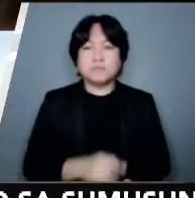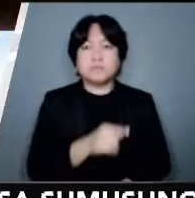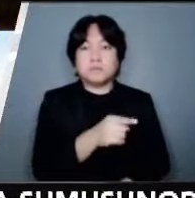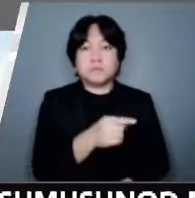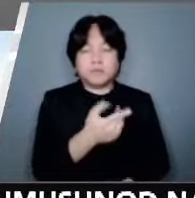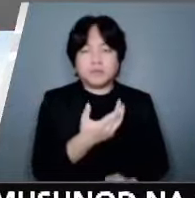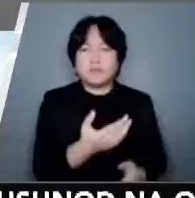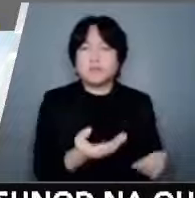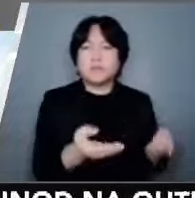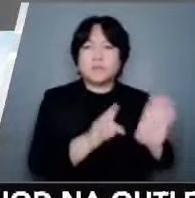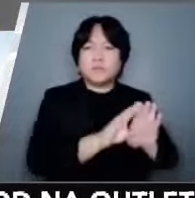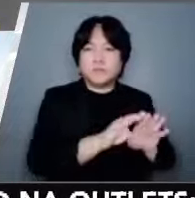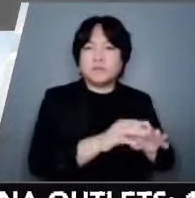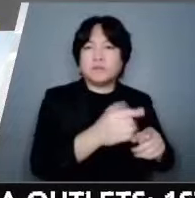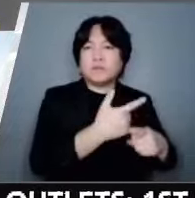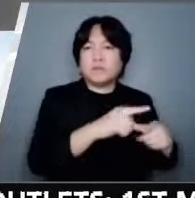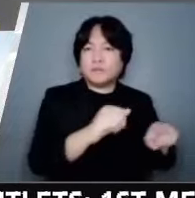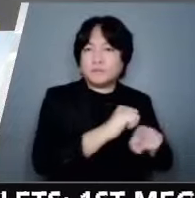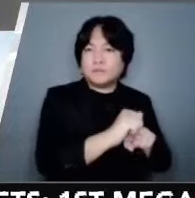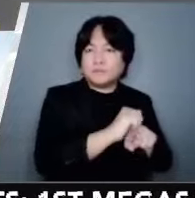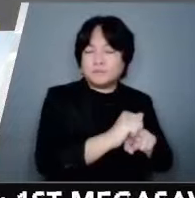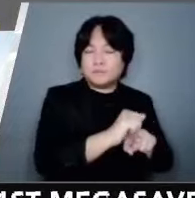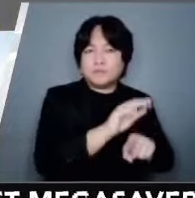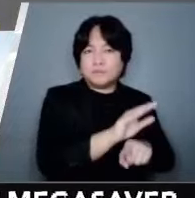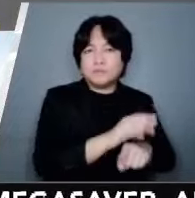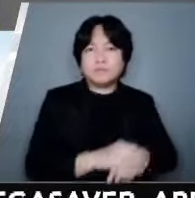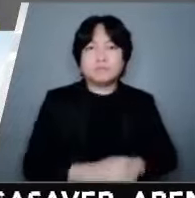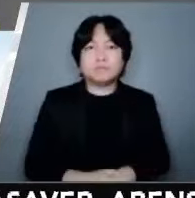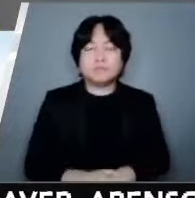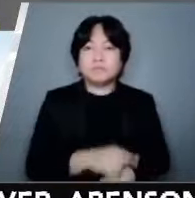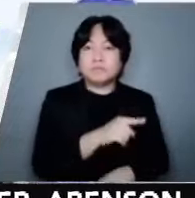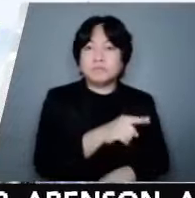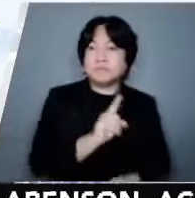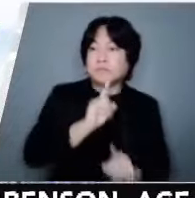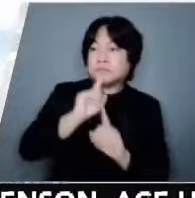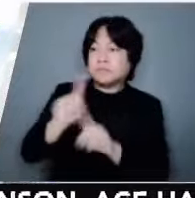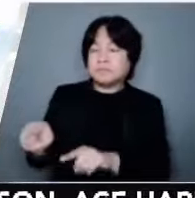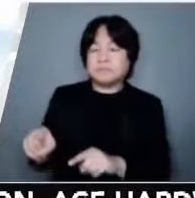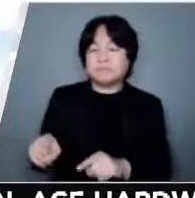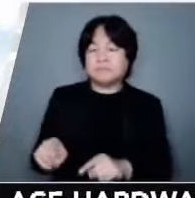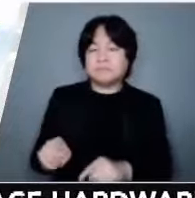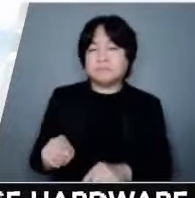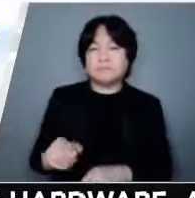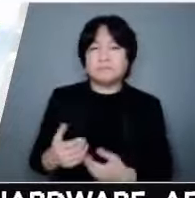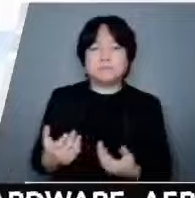facility. Tumanggi ang Volant Academy na magbigay ng pahayag.